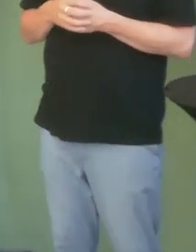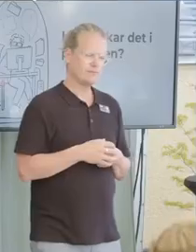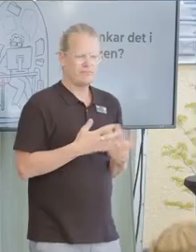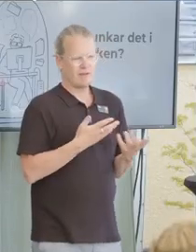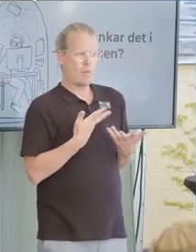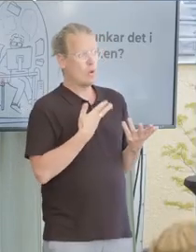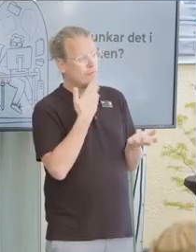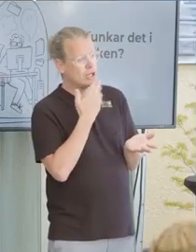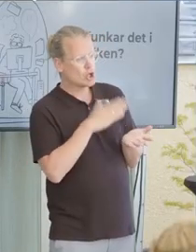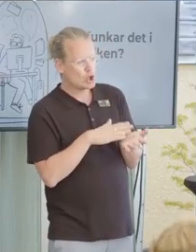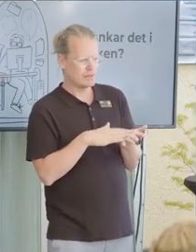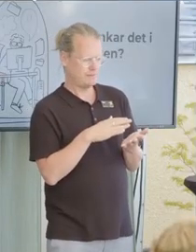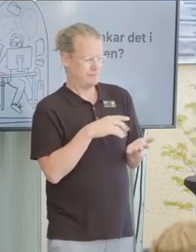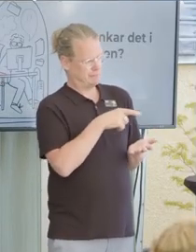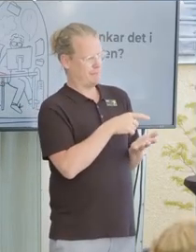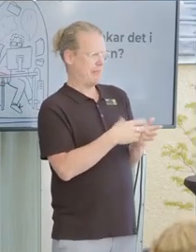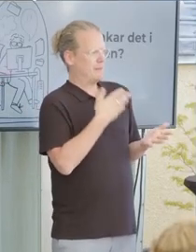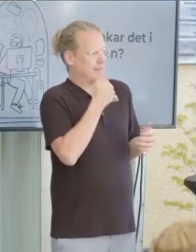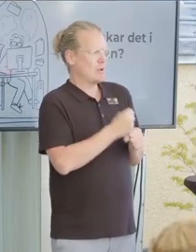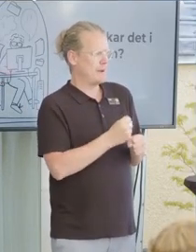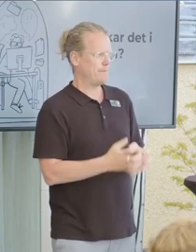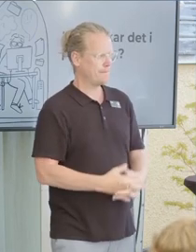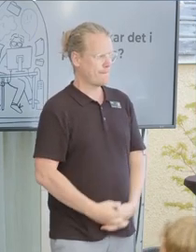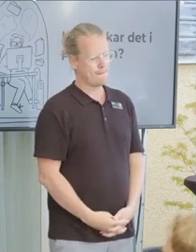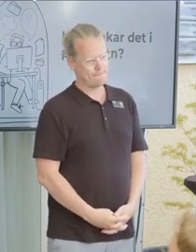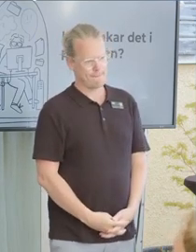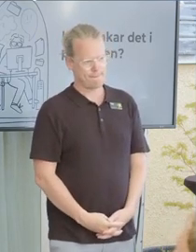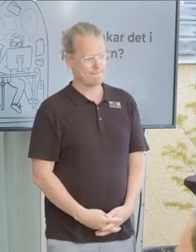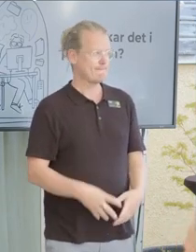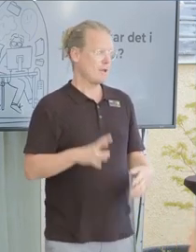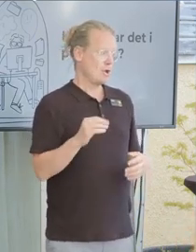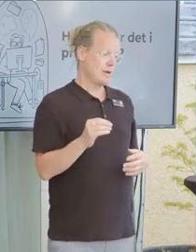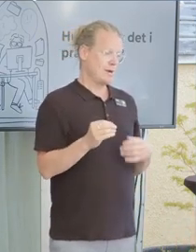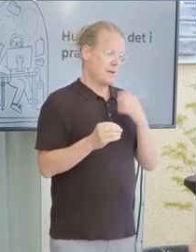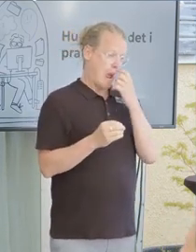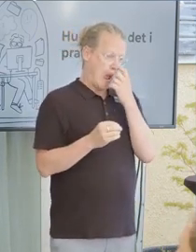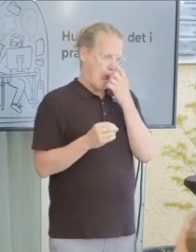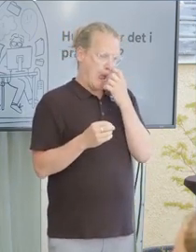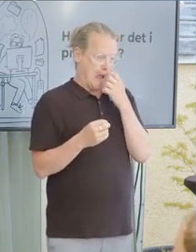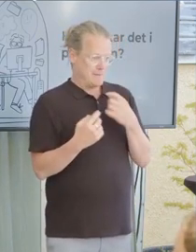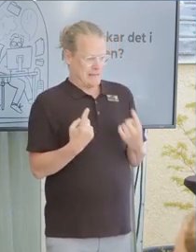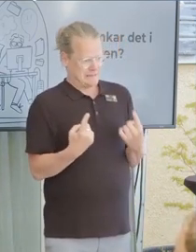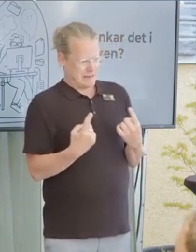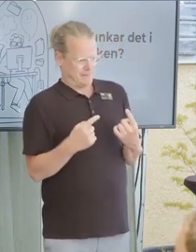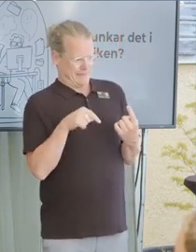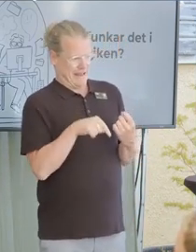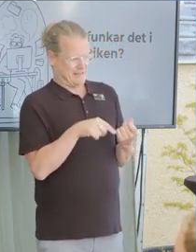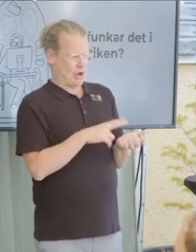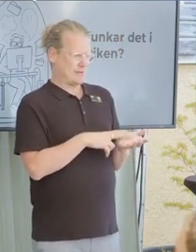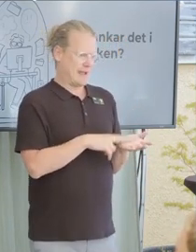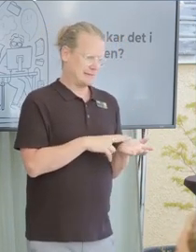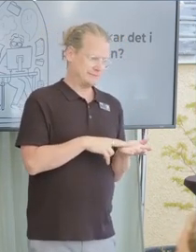att kunna då, det som är fantastiskt med detta är att det finns otroligt mycket redan material som är